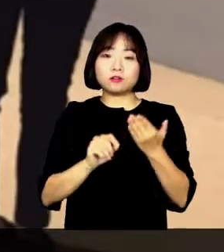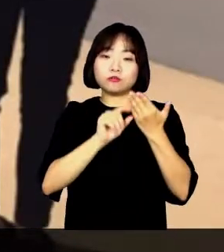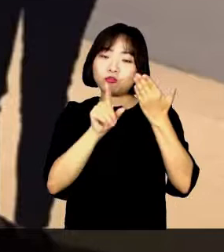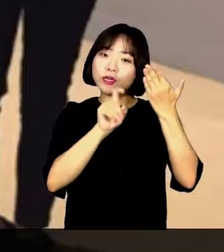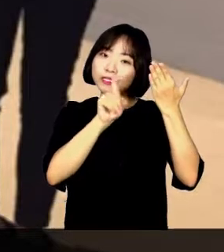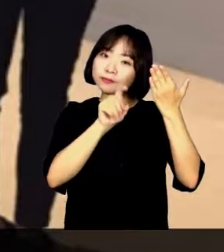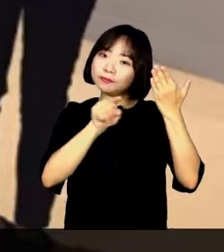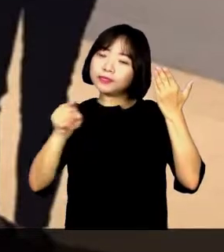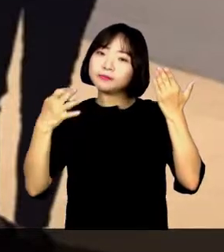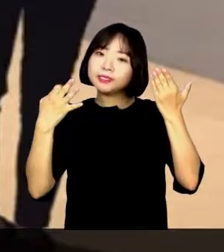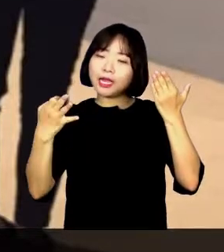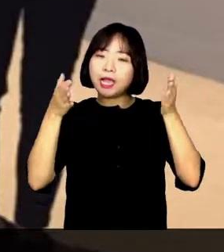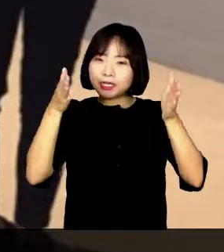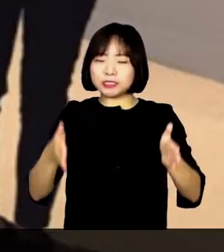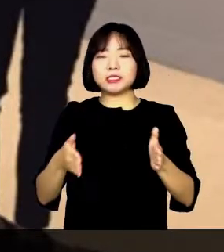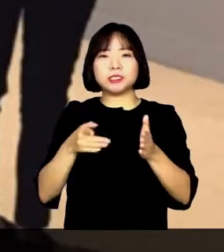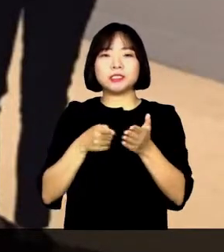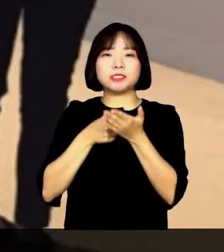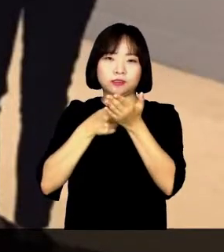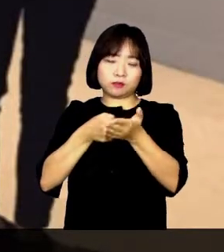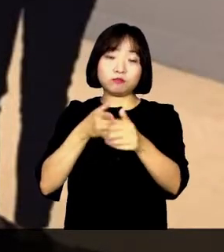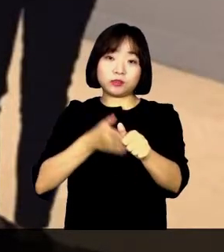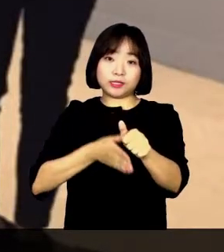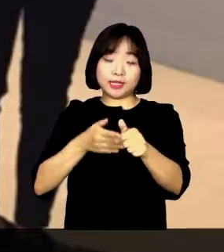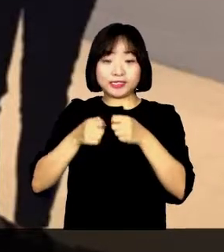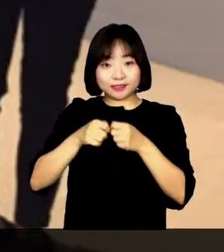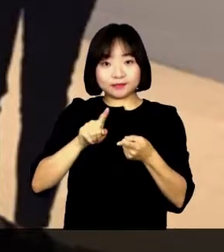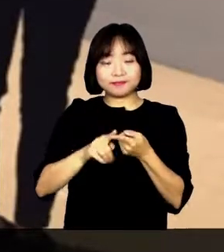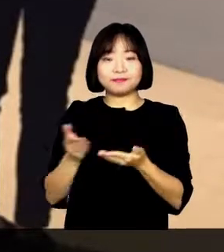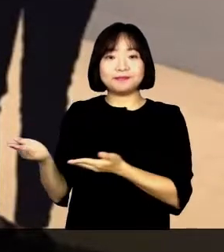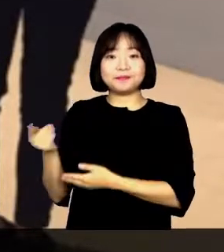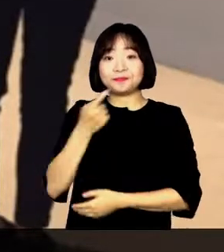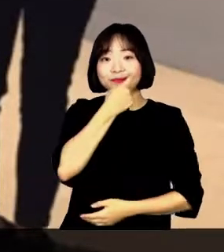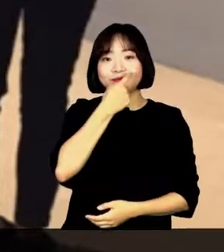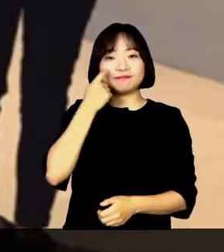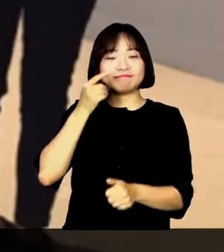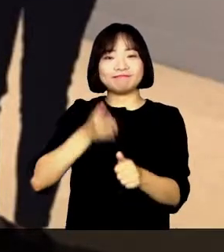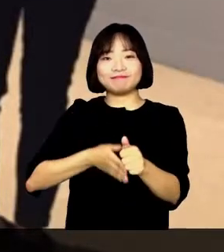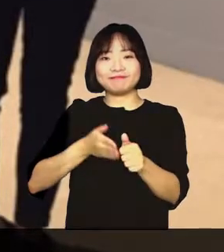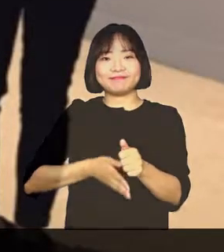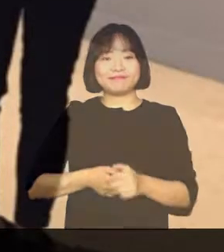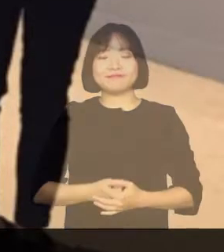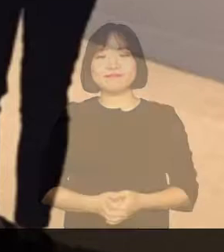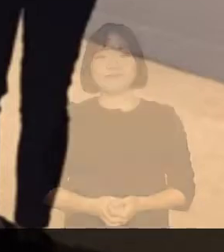됩니다. 자세한 사항은 아래 내용을 참고하시기 바랍니다.